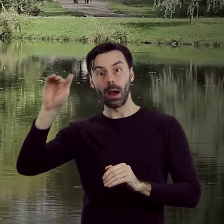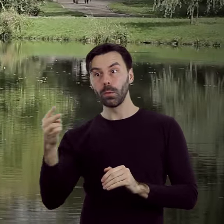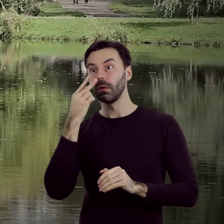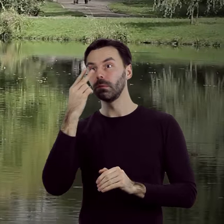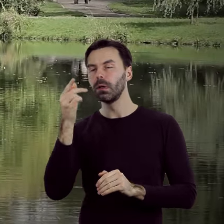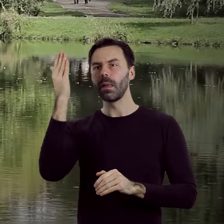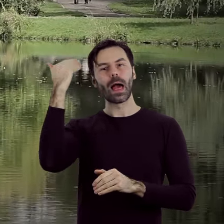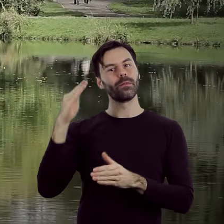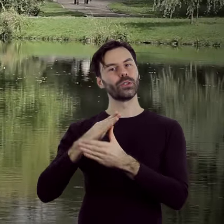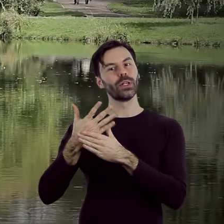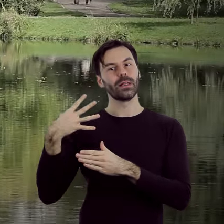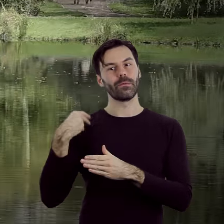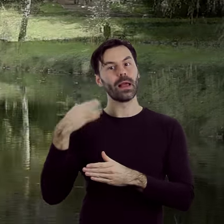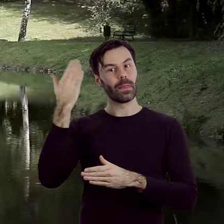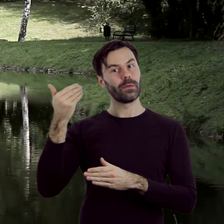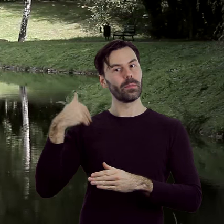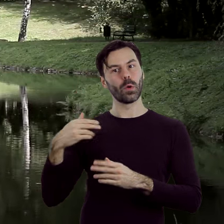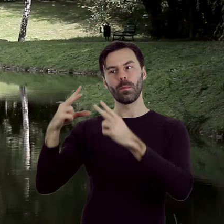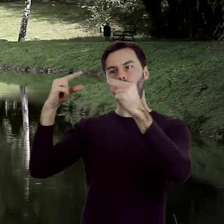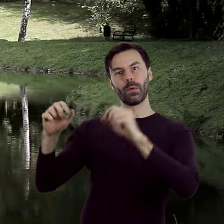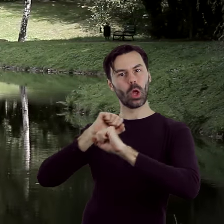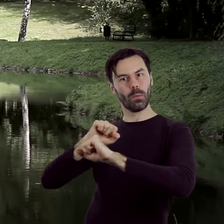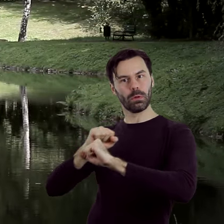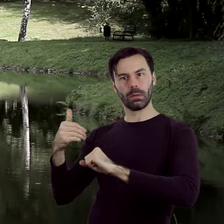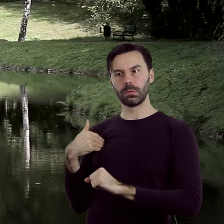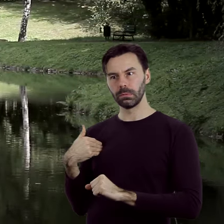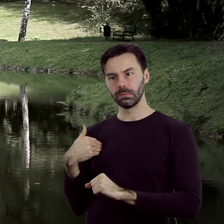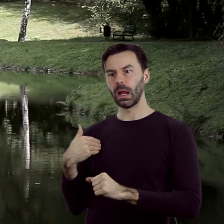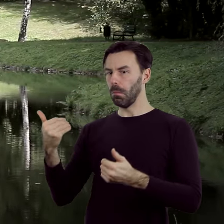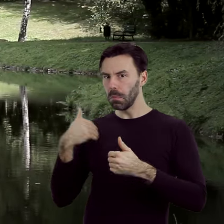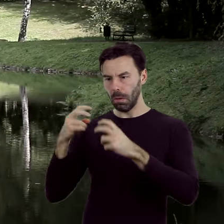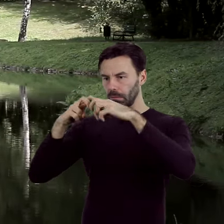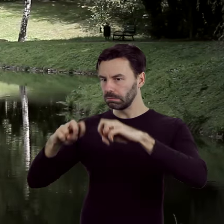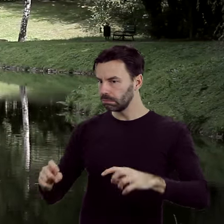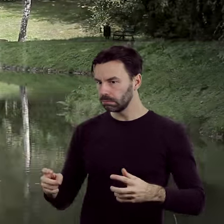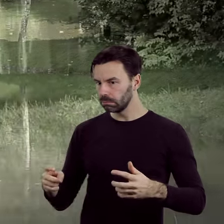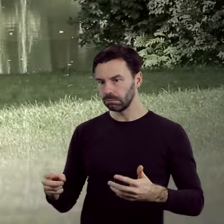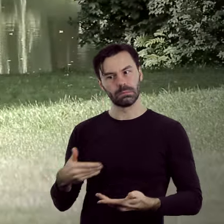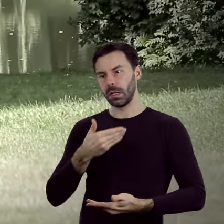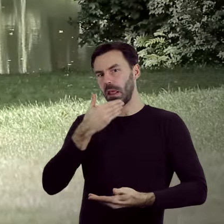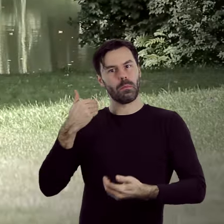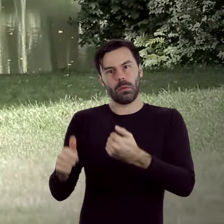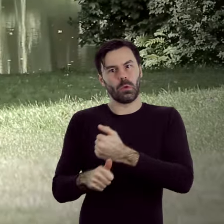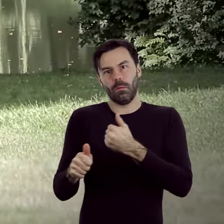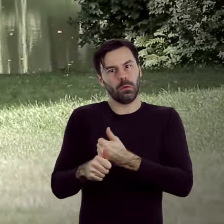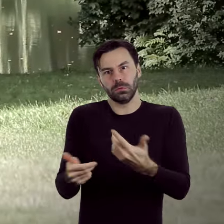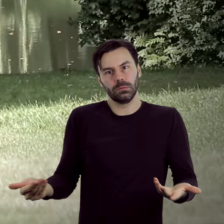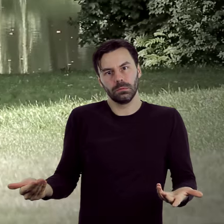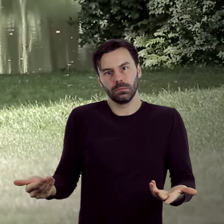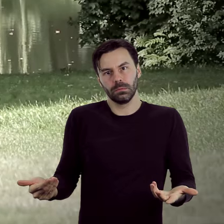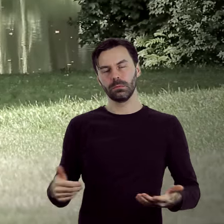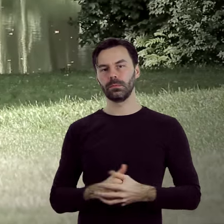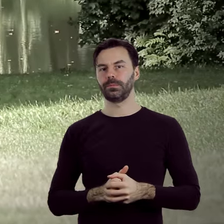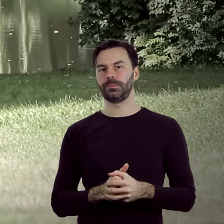pagórku mówi się, że w średniowieczu istniał tu obronny gród, ale badania archeologiczne niczego nie